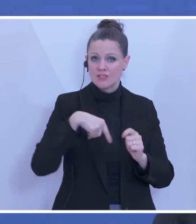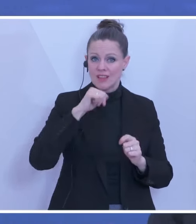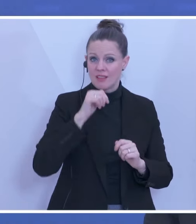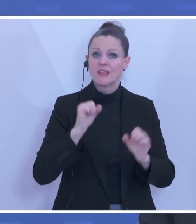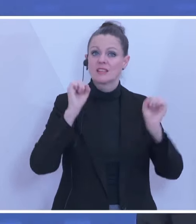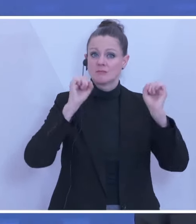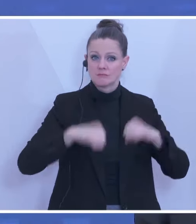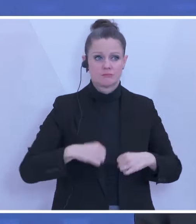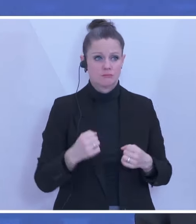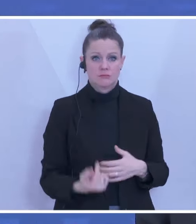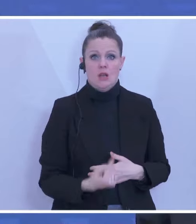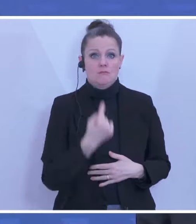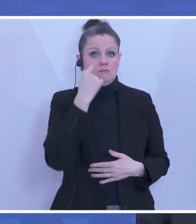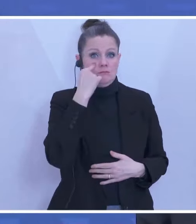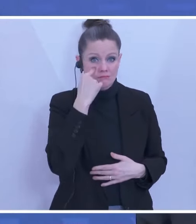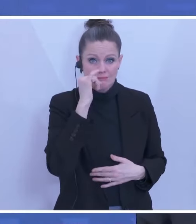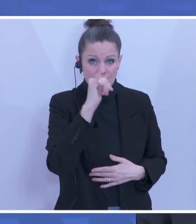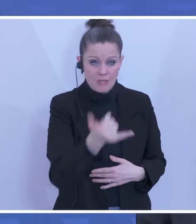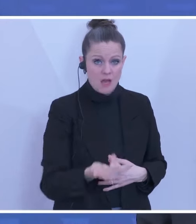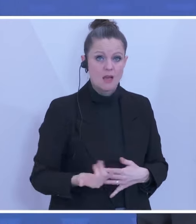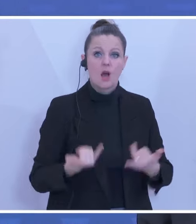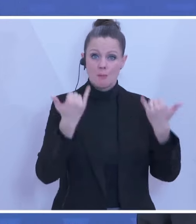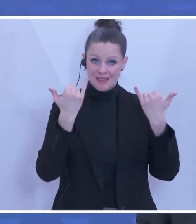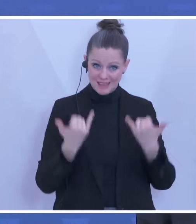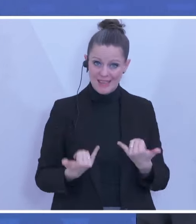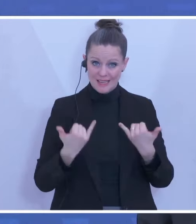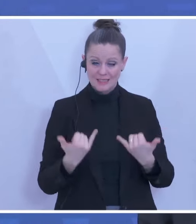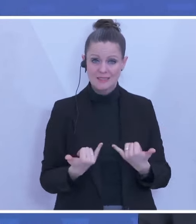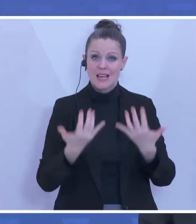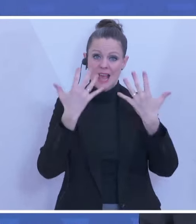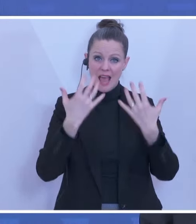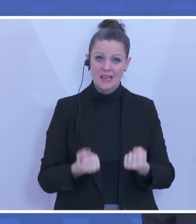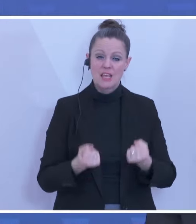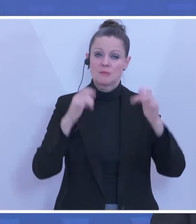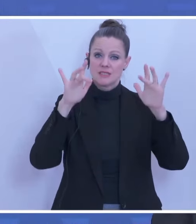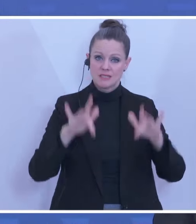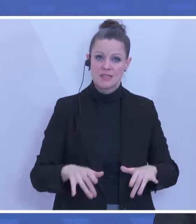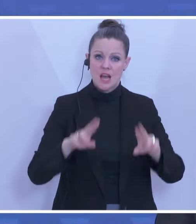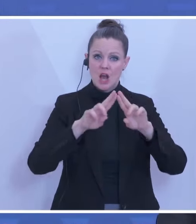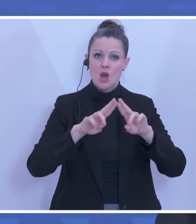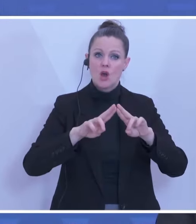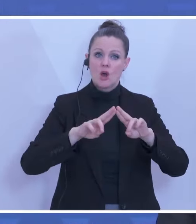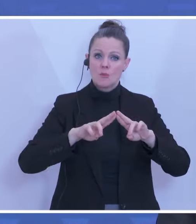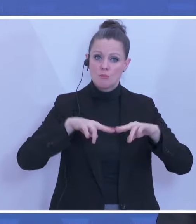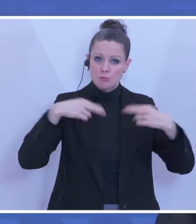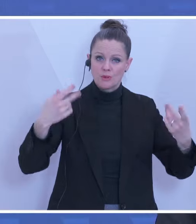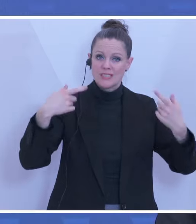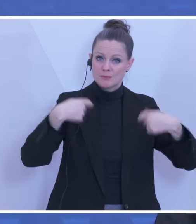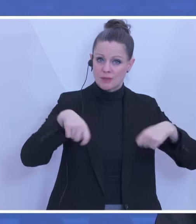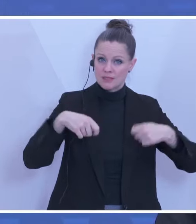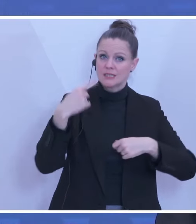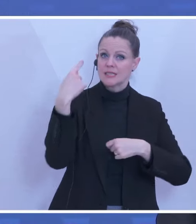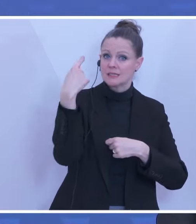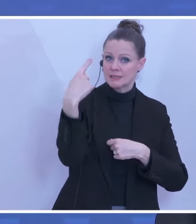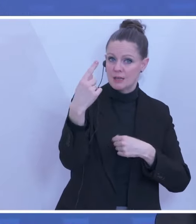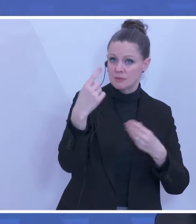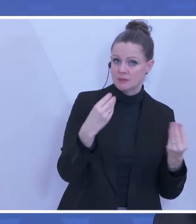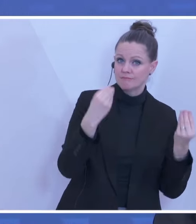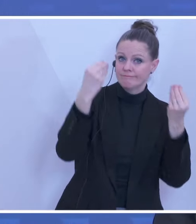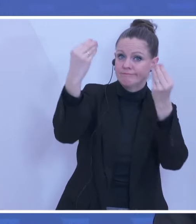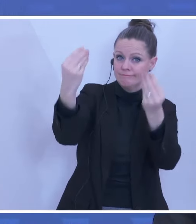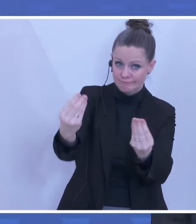offenkundig. Und jetzt ist aber das Ergebnis da. Der Bundes liegt jetzt beim Bundespräsidenten, derweil wir hier